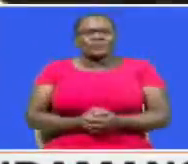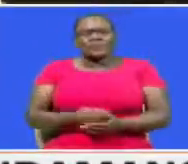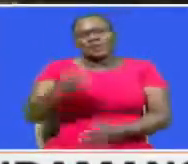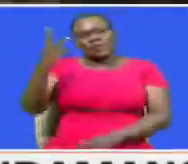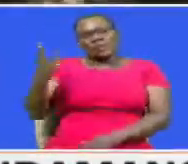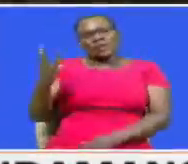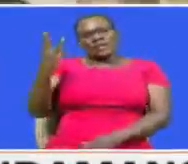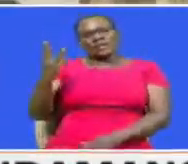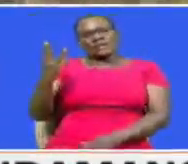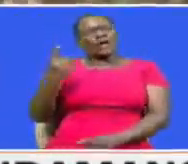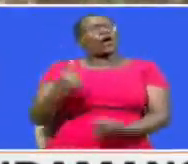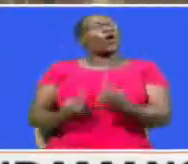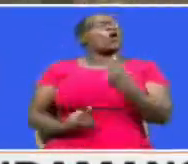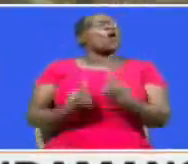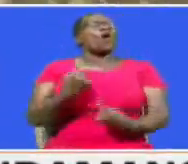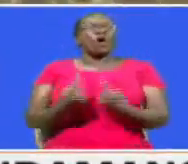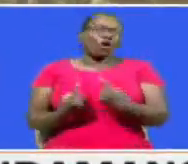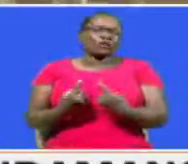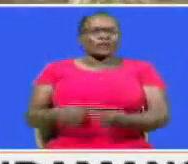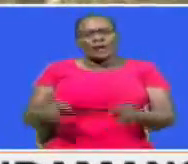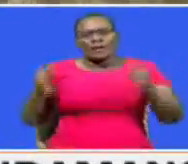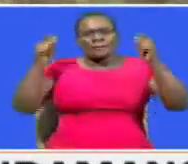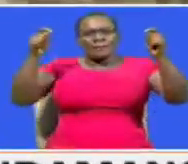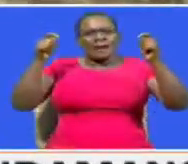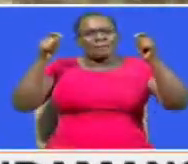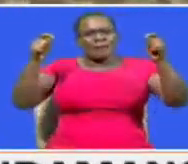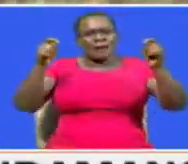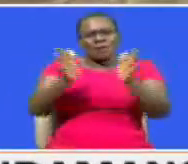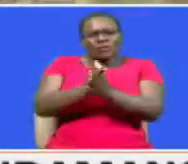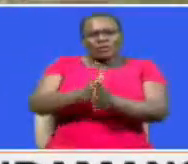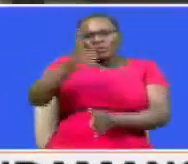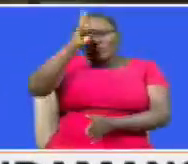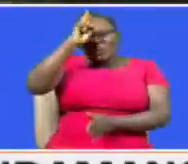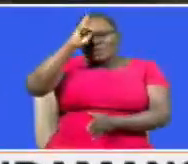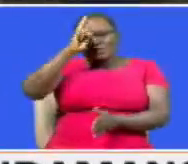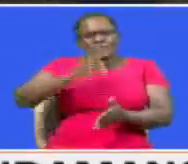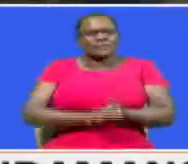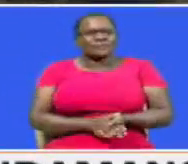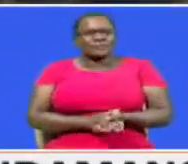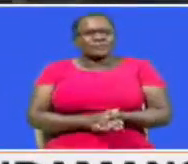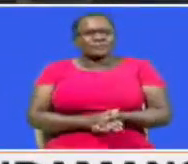Jumatano hali ikawa moto kweli. Waandamanaji wakikabiliana maafisa wa polisi.